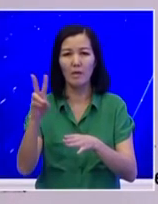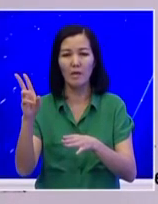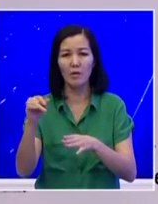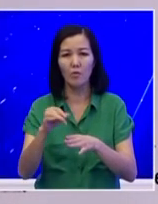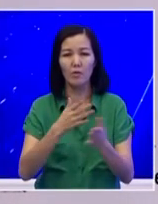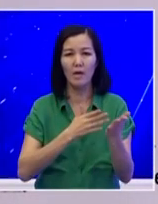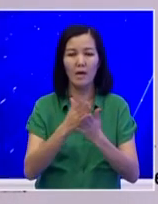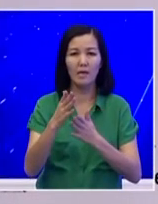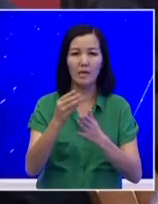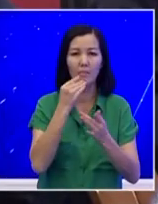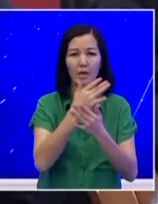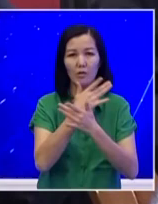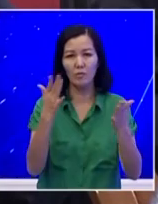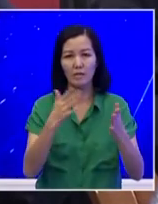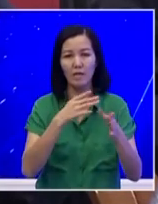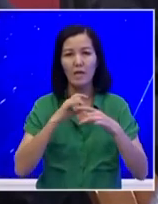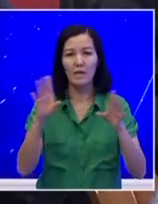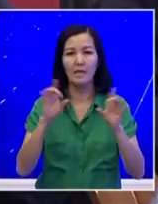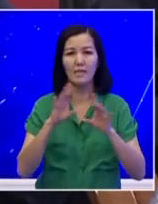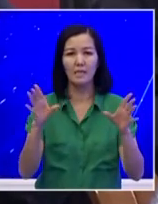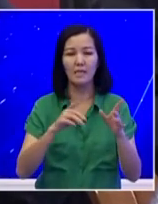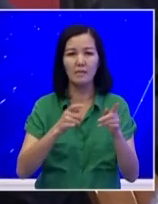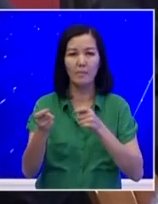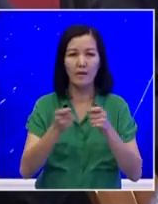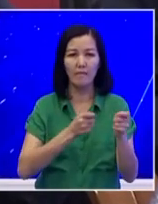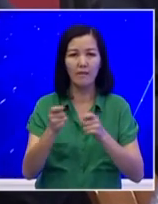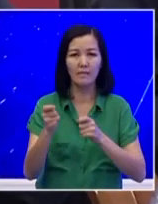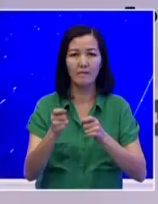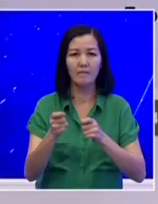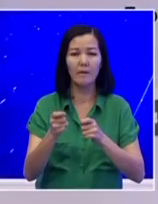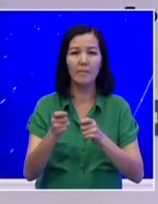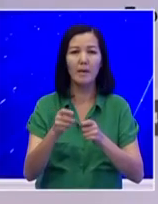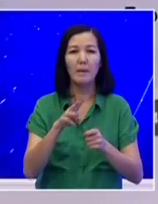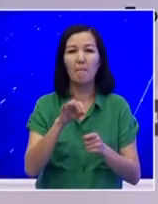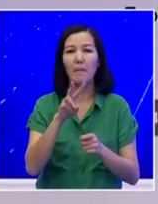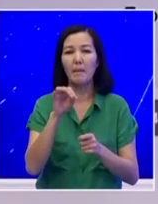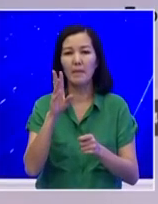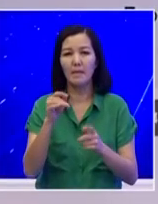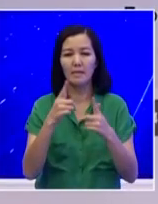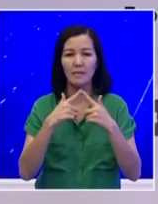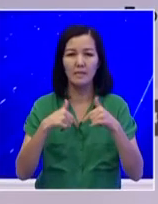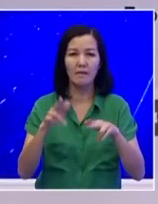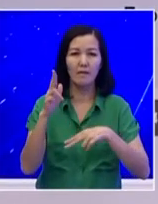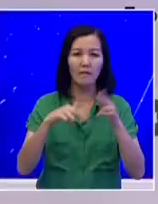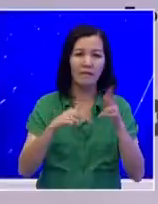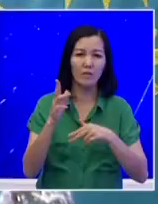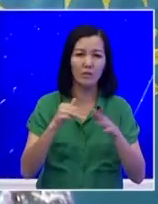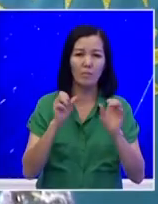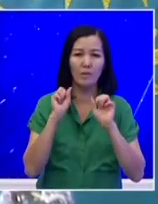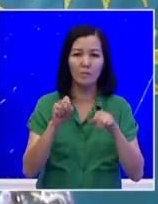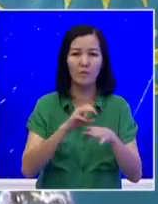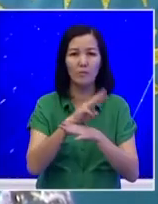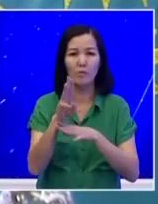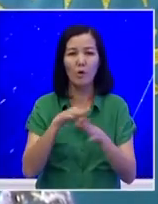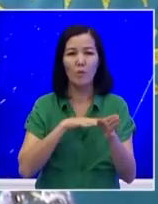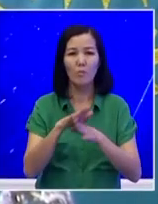тонн агропродукции, рассказали в кулуарах правительства под председательством Аскара Мамина. Создаваемая инфраструктура позволит